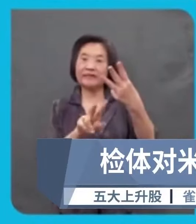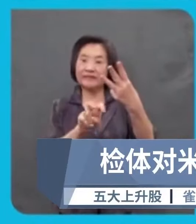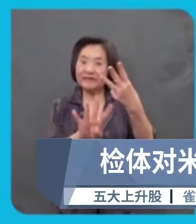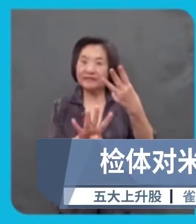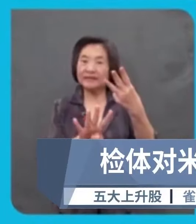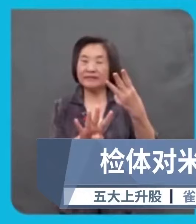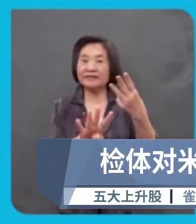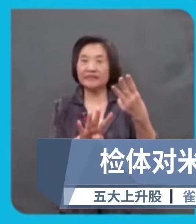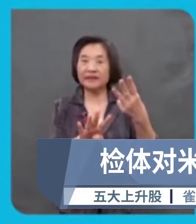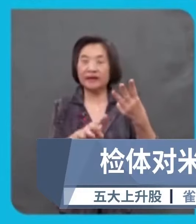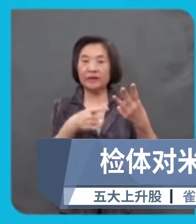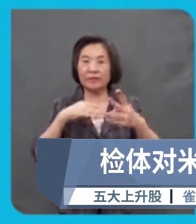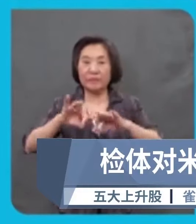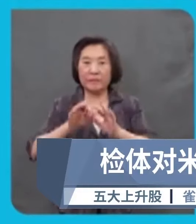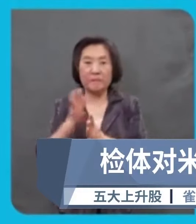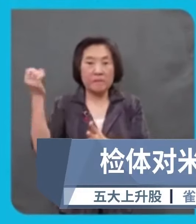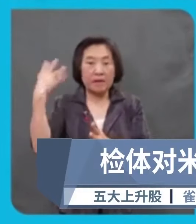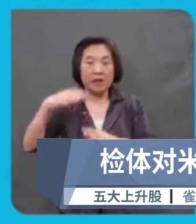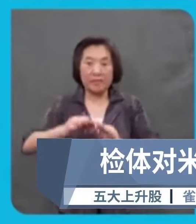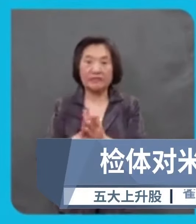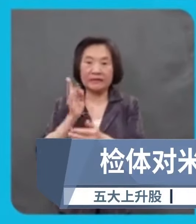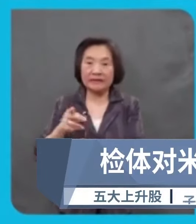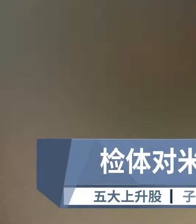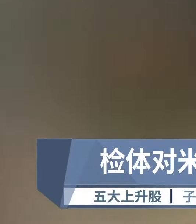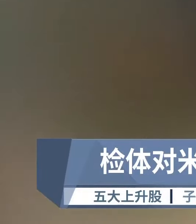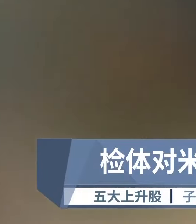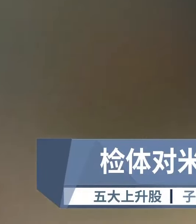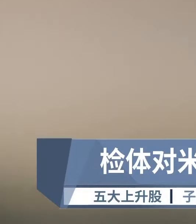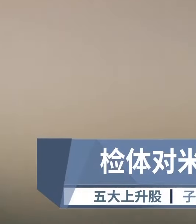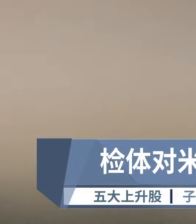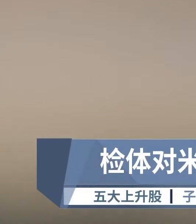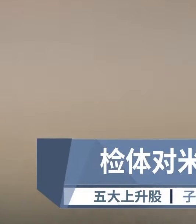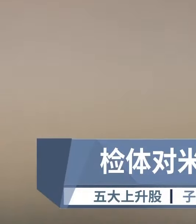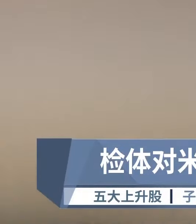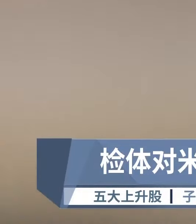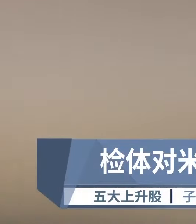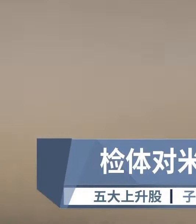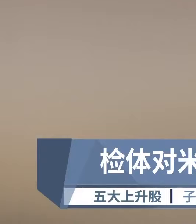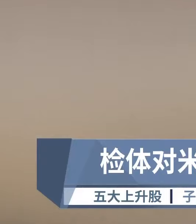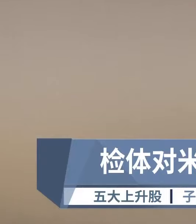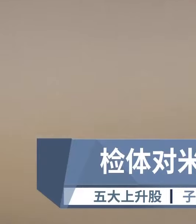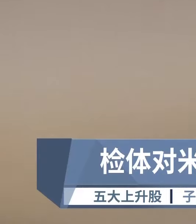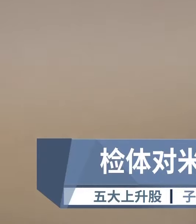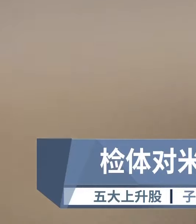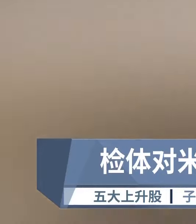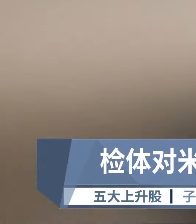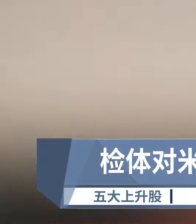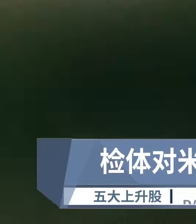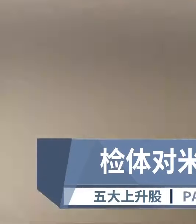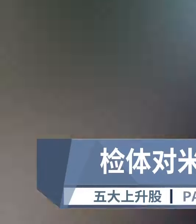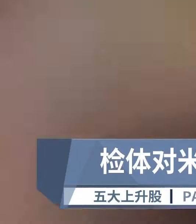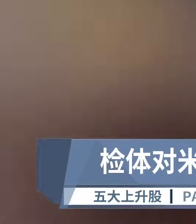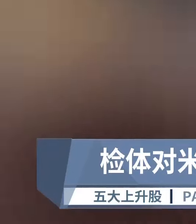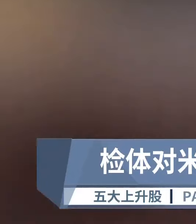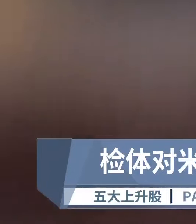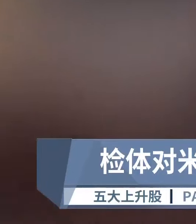原来有重大调查进展。台北市长蒋万安披露，卫生局上个月24号第一次到餐厅稽查，采